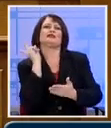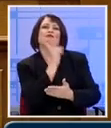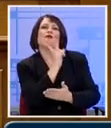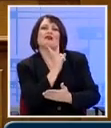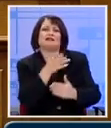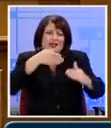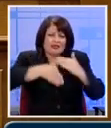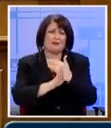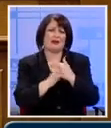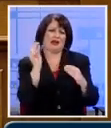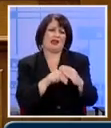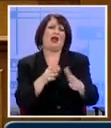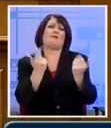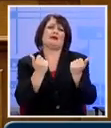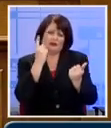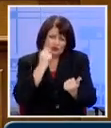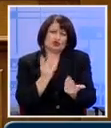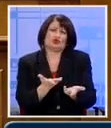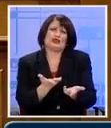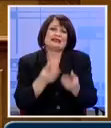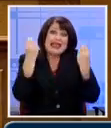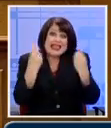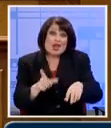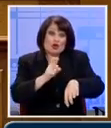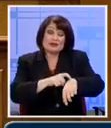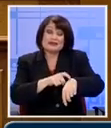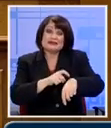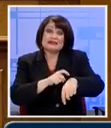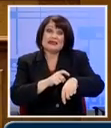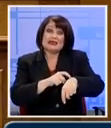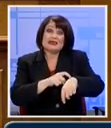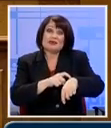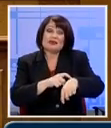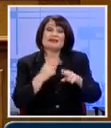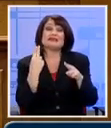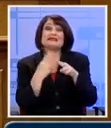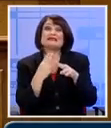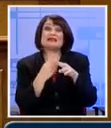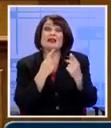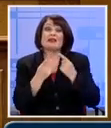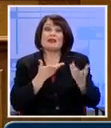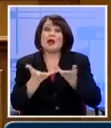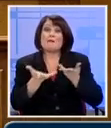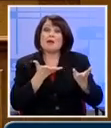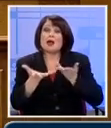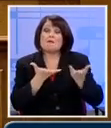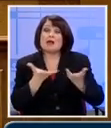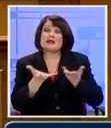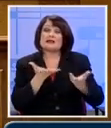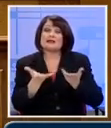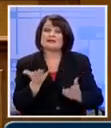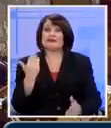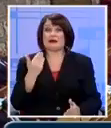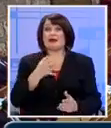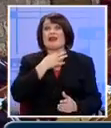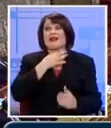περάσει. Διαλέξατε όμως τη χειρότερη στιγμή. Τη στιγμή της πιο κρίσιμης διαπραγμάτευσης. Προηγουμένως αναγκάστηκα